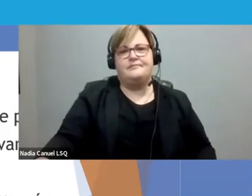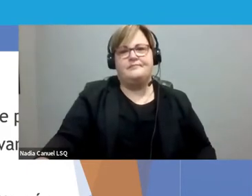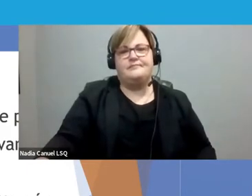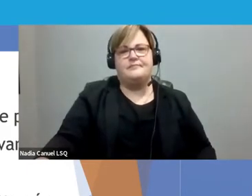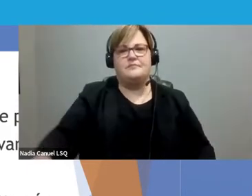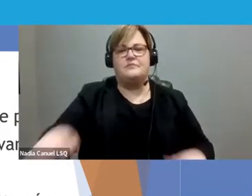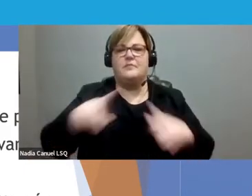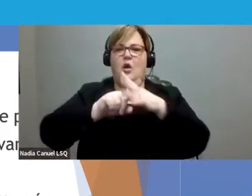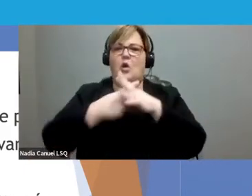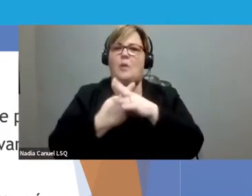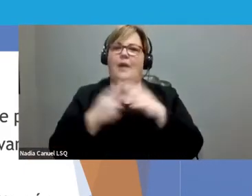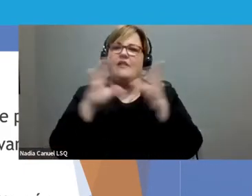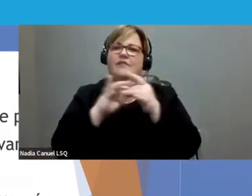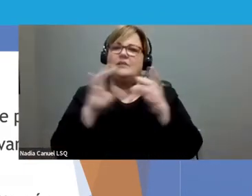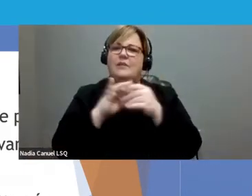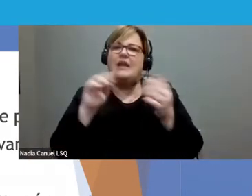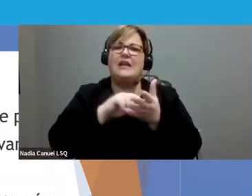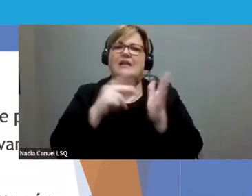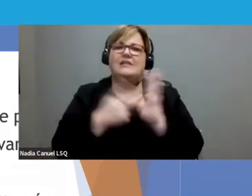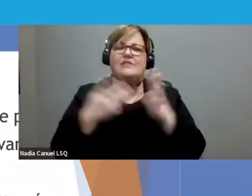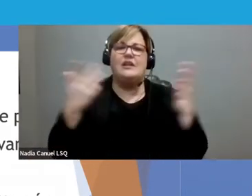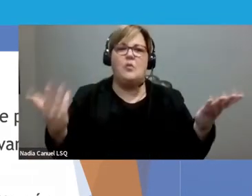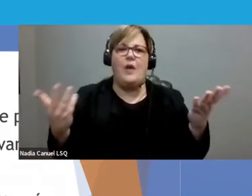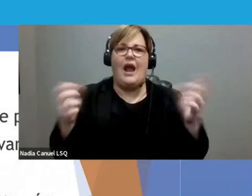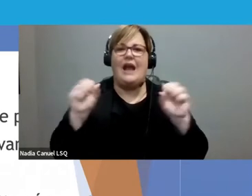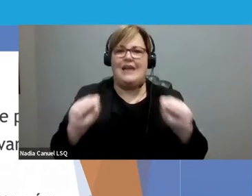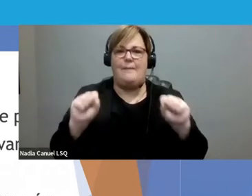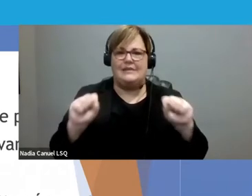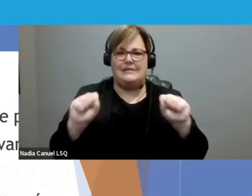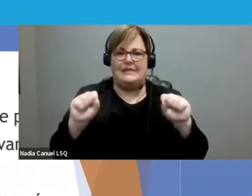Commençons par définir brièvement qu'est-ce que le capacitisme